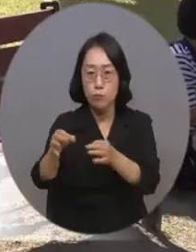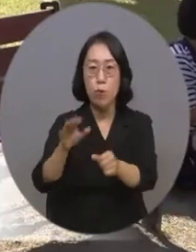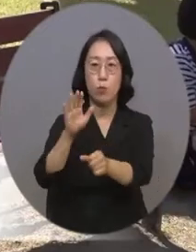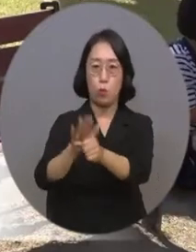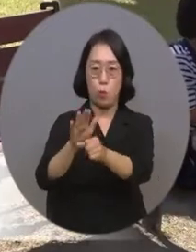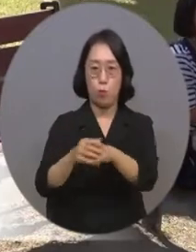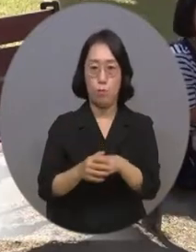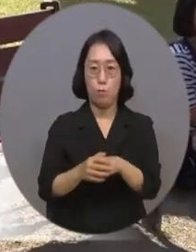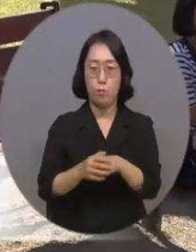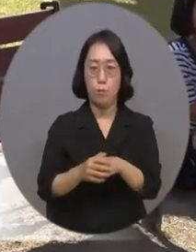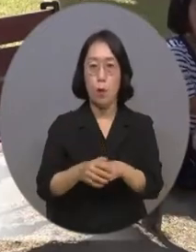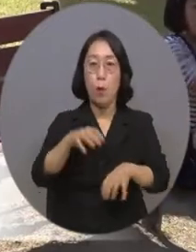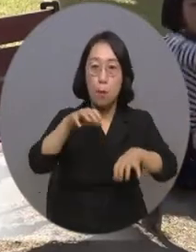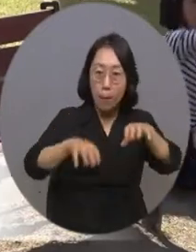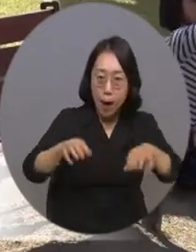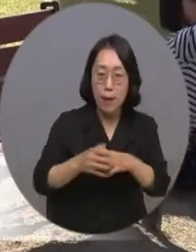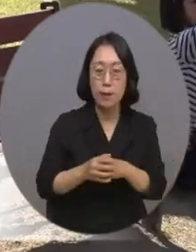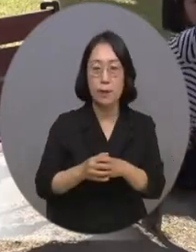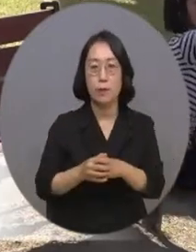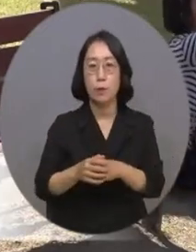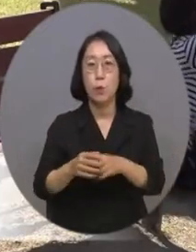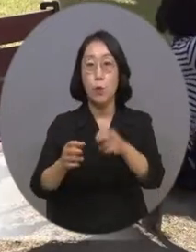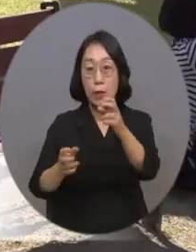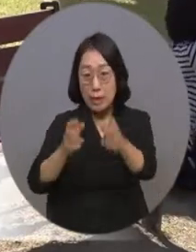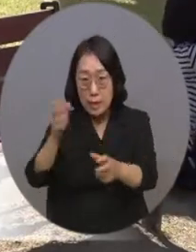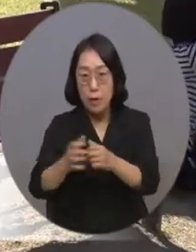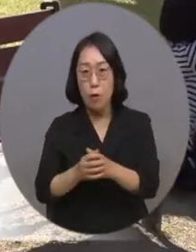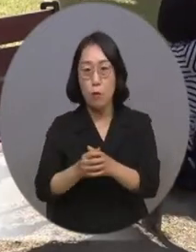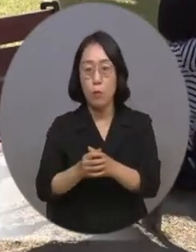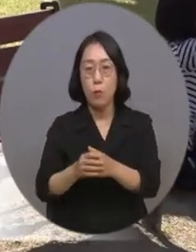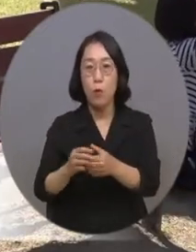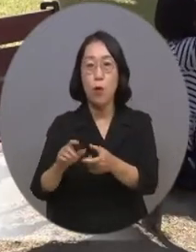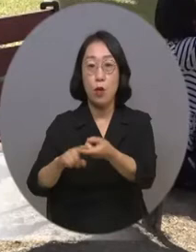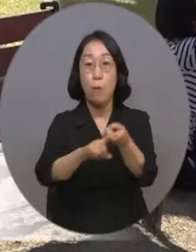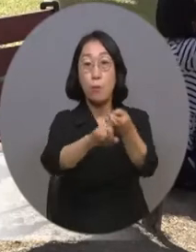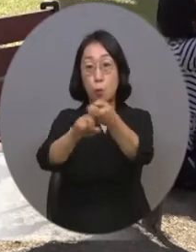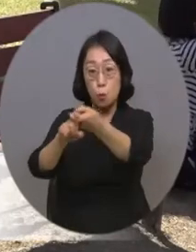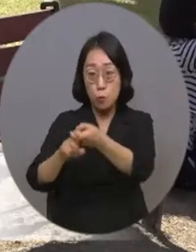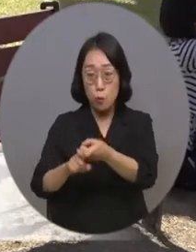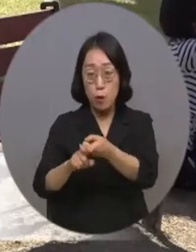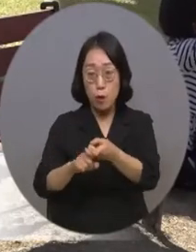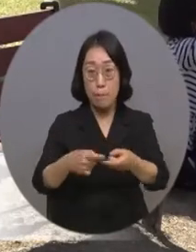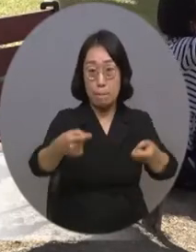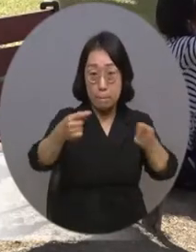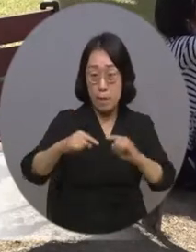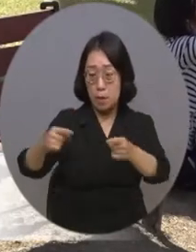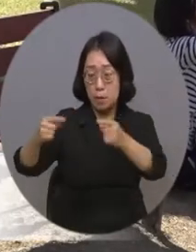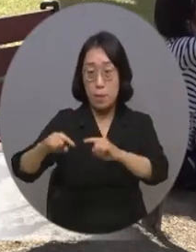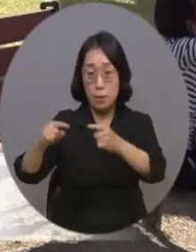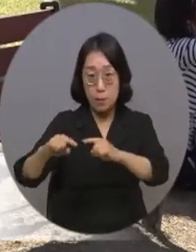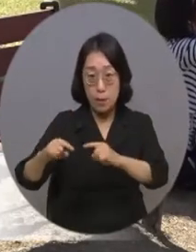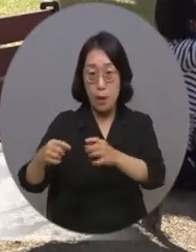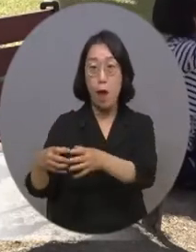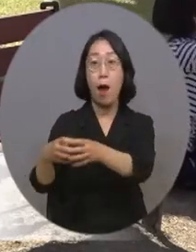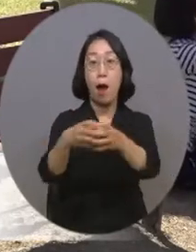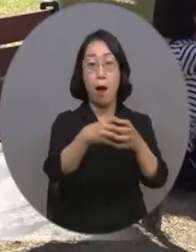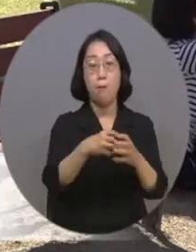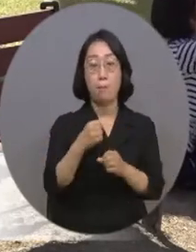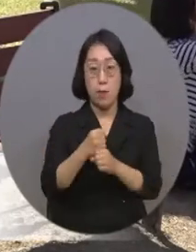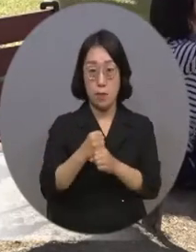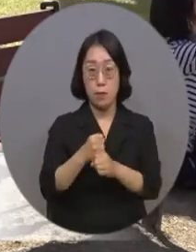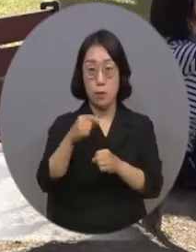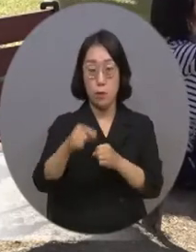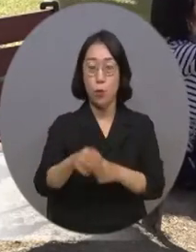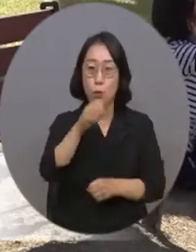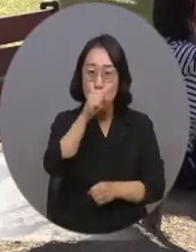기업, 마을기업, 협동조합, 그리고 사회적 협동조합까지 다양한 분들이 참여하고 계시고, 마을에서 만날 수 있는